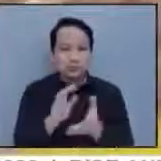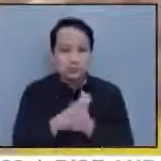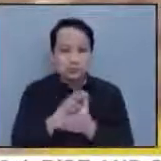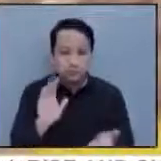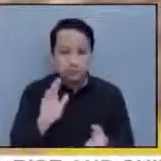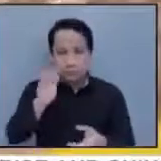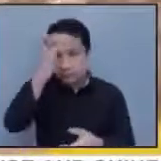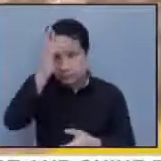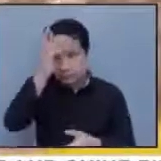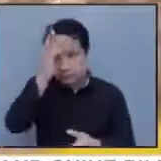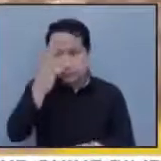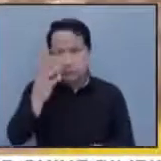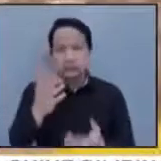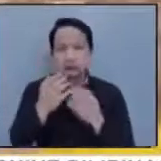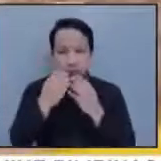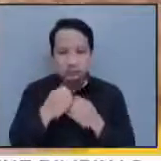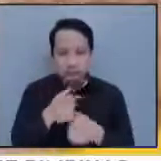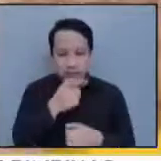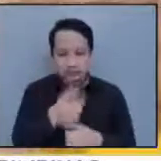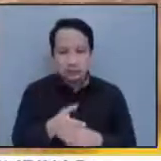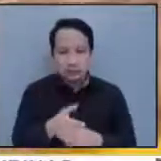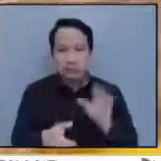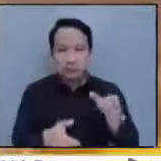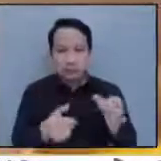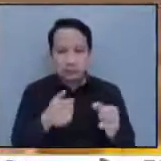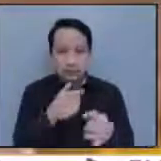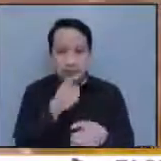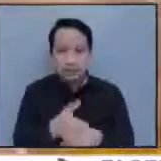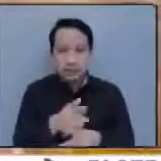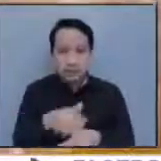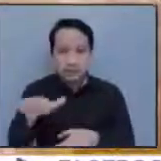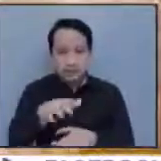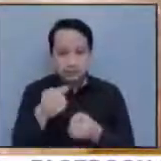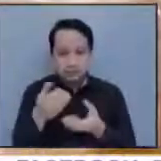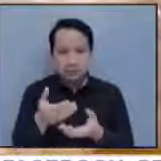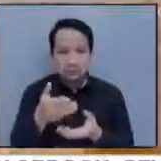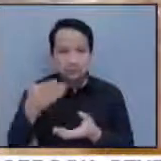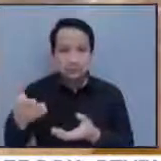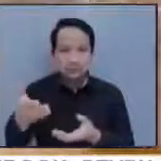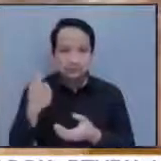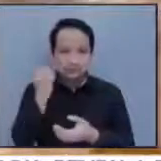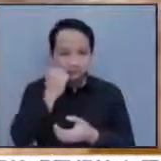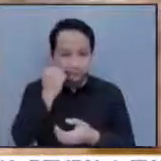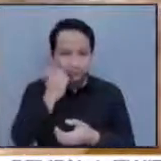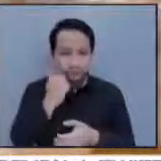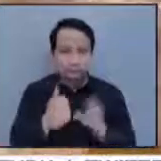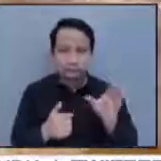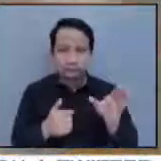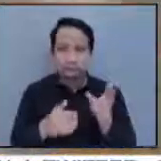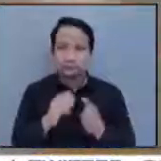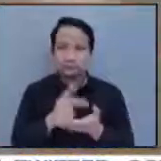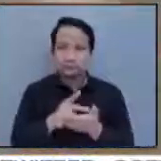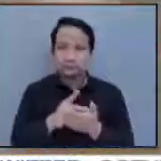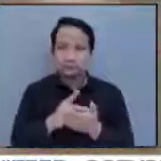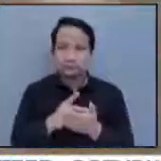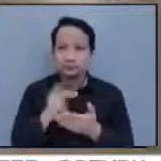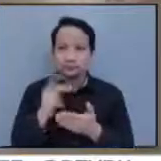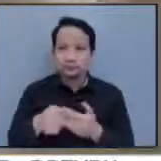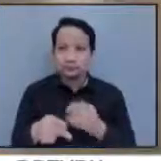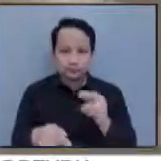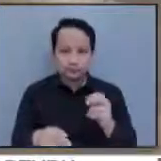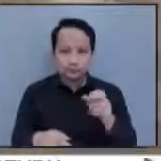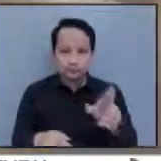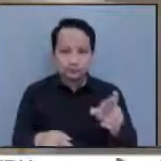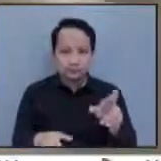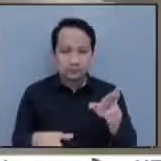pa. Kaya swertihan na lang kung makabenta pa ng marami-rami sa araw-araw. Sa ibang palengke naman sa Metro Manila, Dayan, base sa